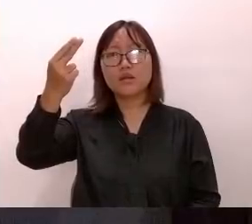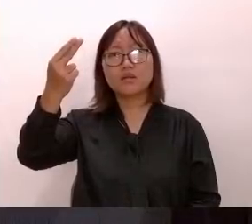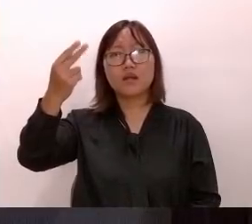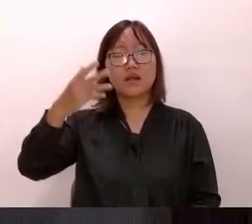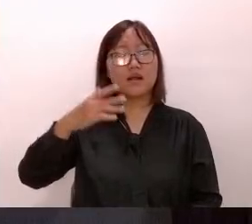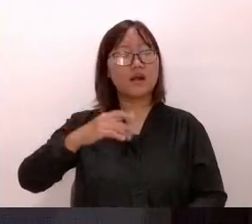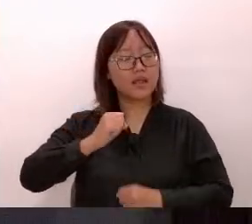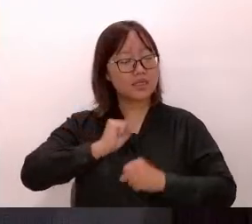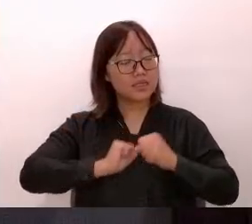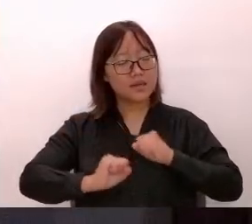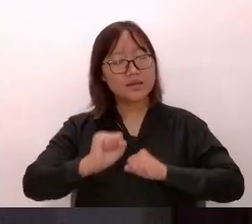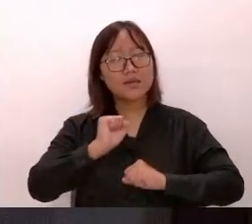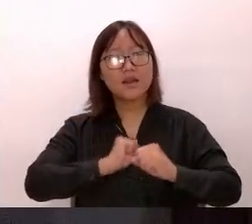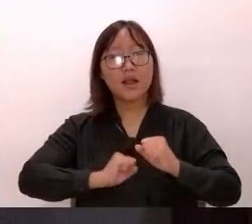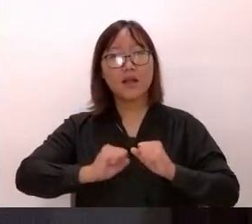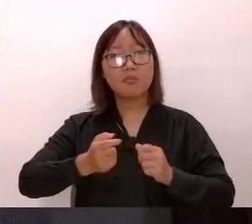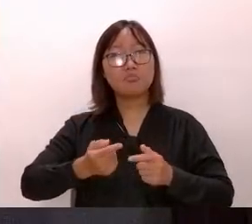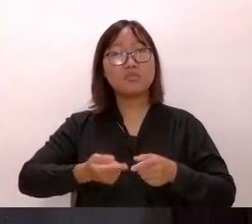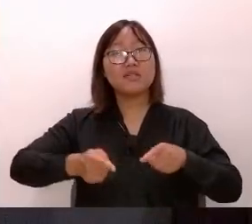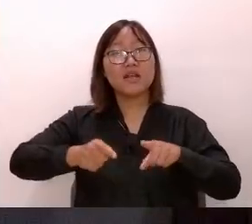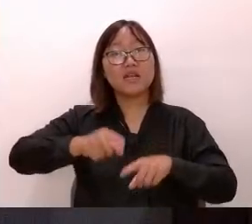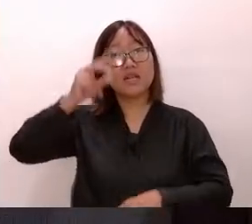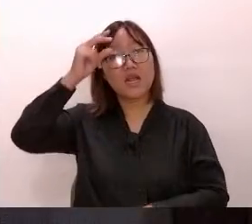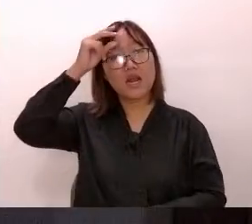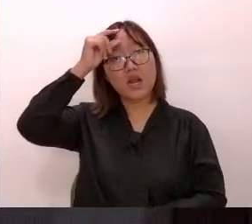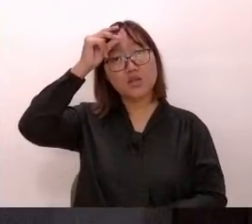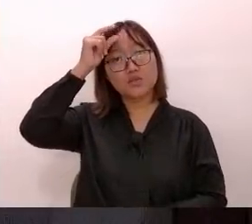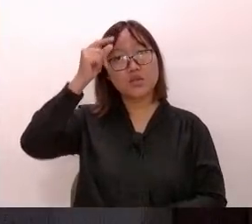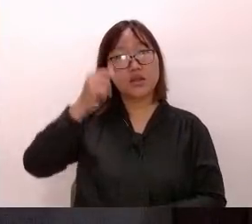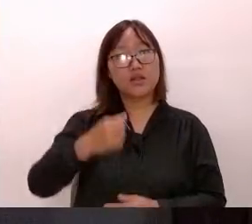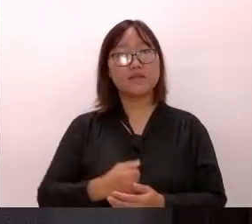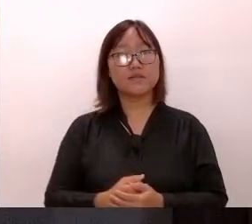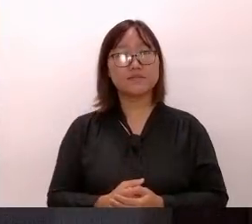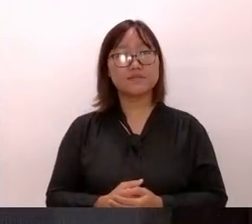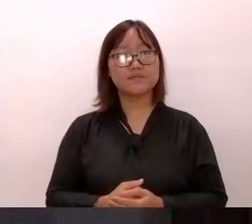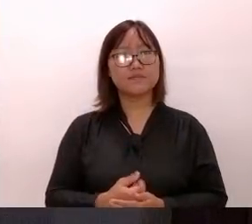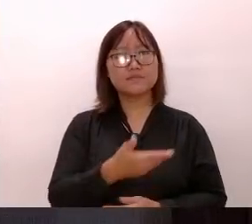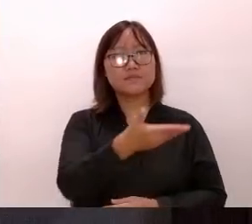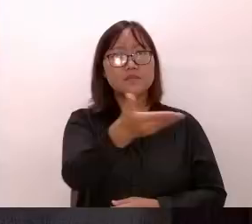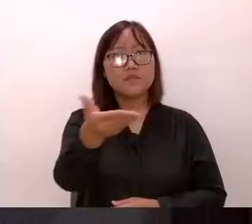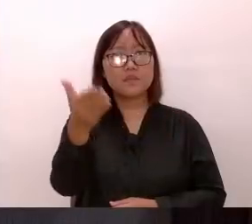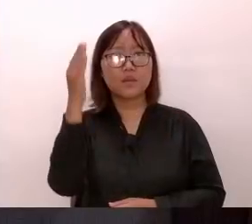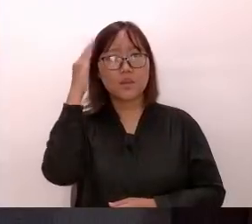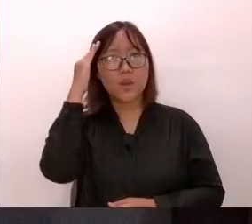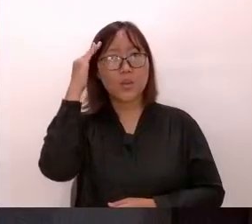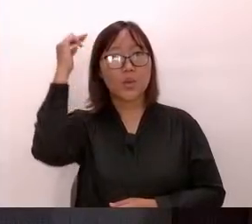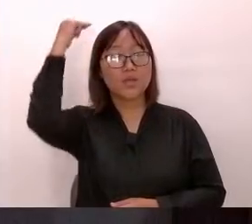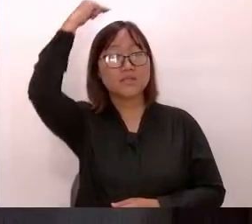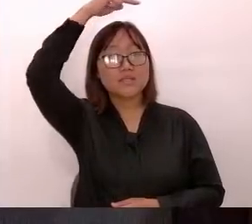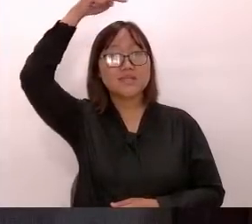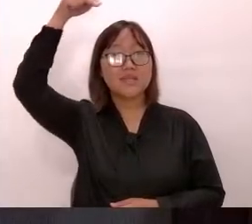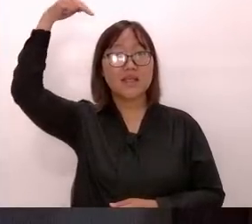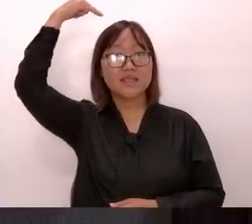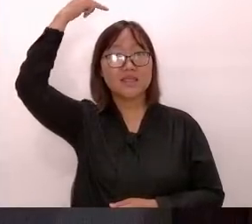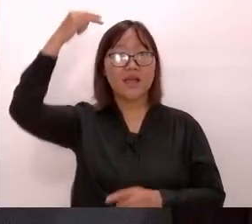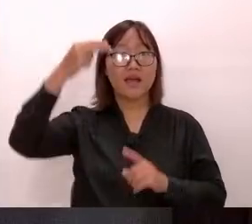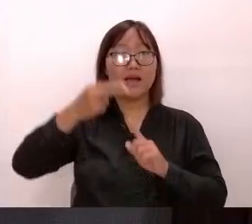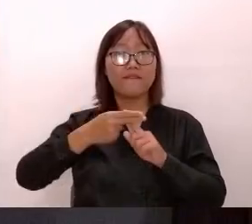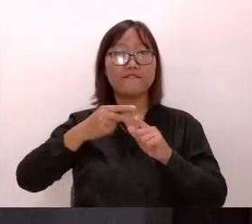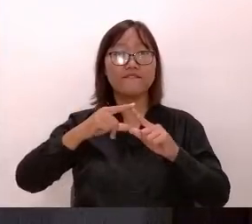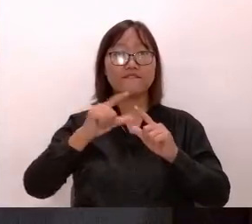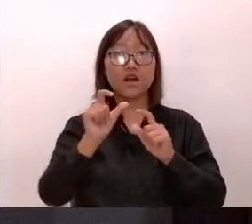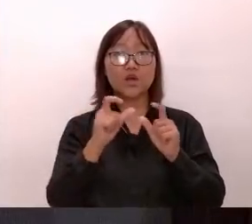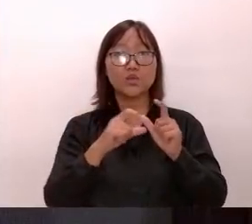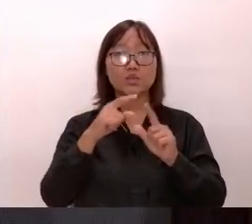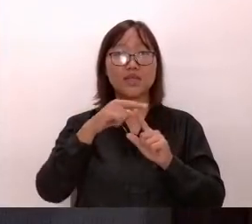saudara-saudari yang terkasih santap Faustina yang mengabadikan